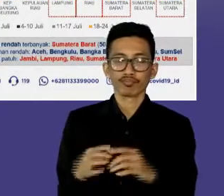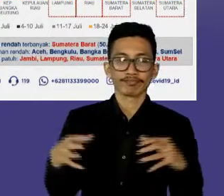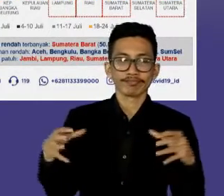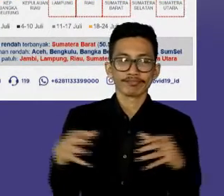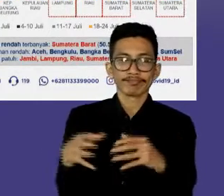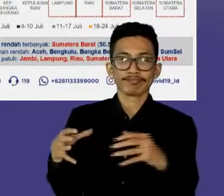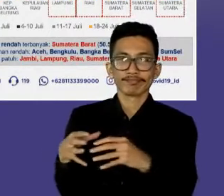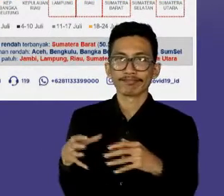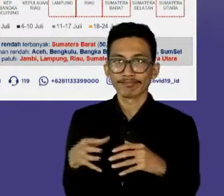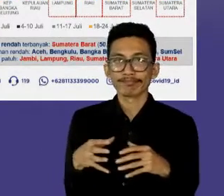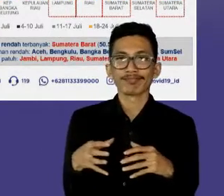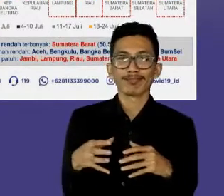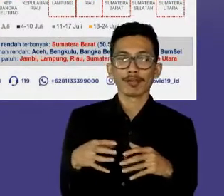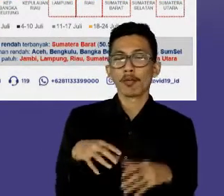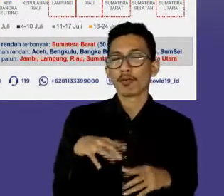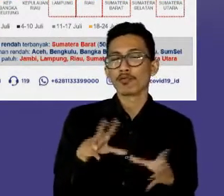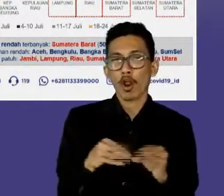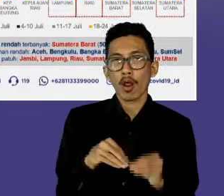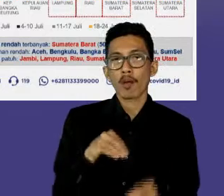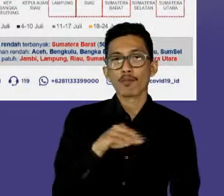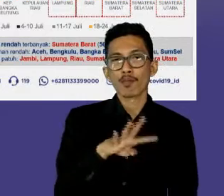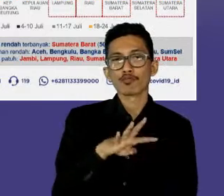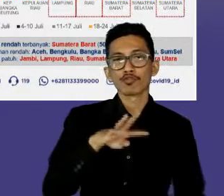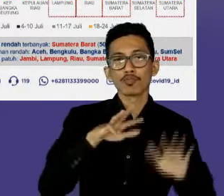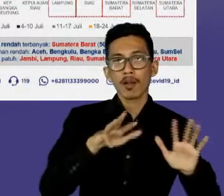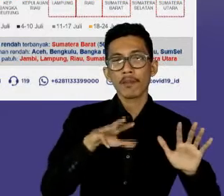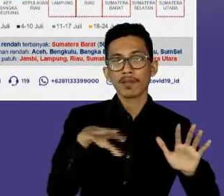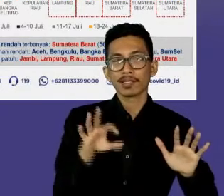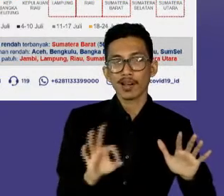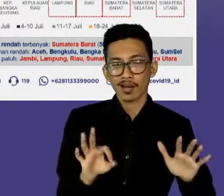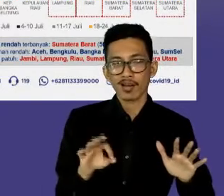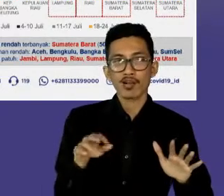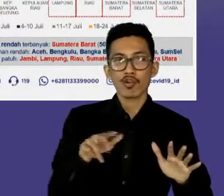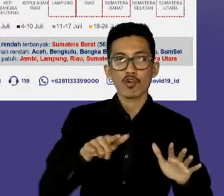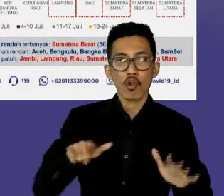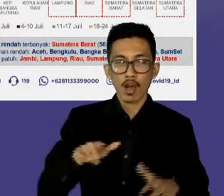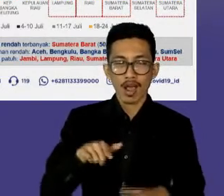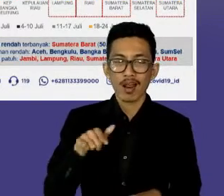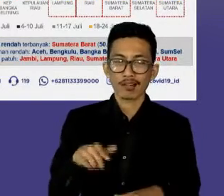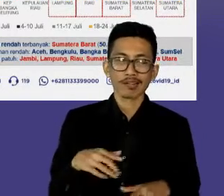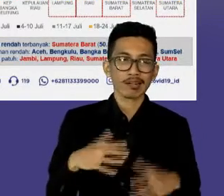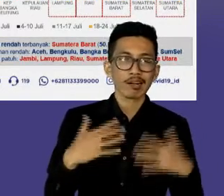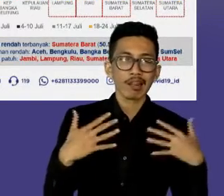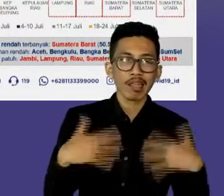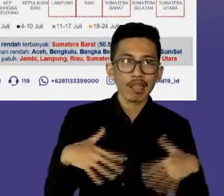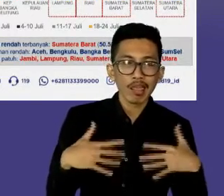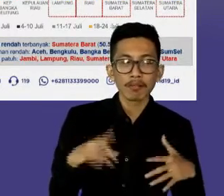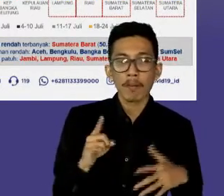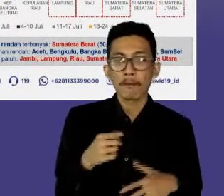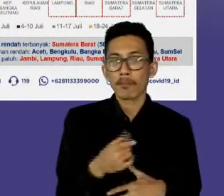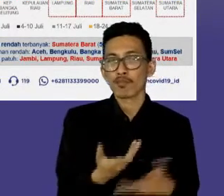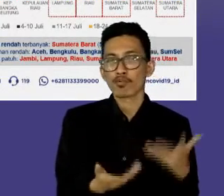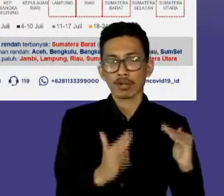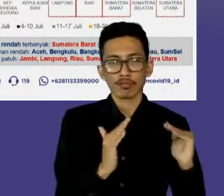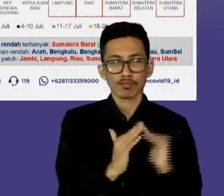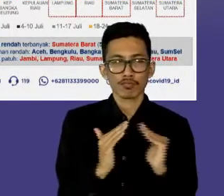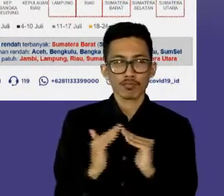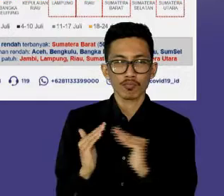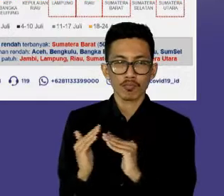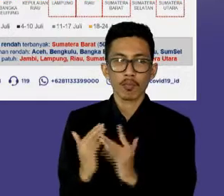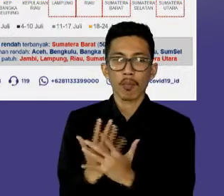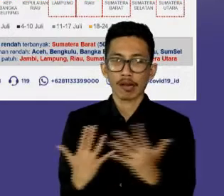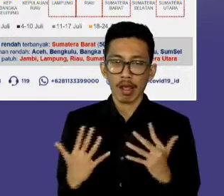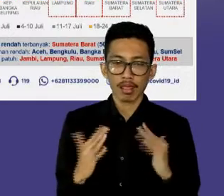kepatuhan menjaga jaraknya, ini 49% kelurahan yang ada di sana masih rendah. Bisa jadi karena tadi kepadatan penduduk juga mungkin berpengaruh